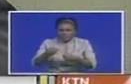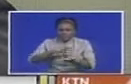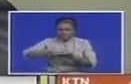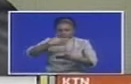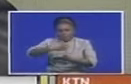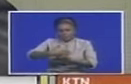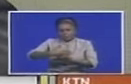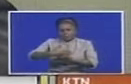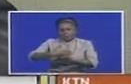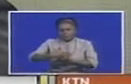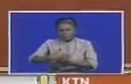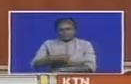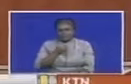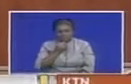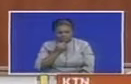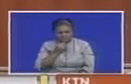kitaifa.